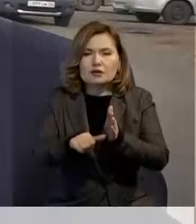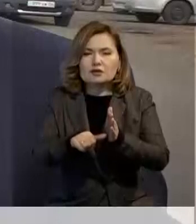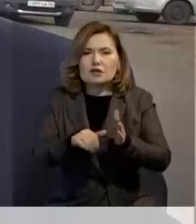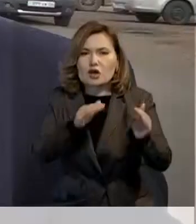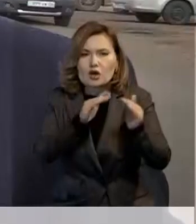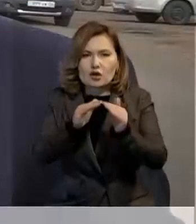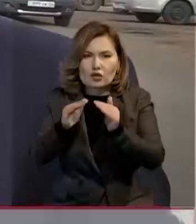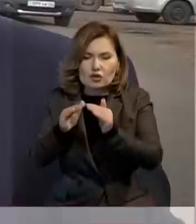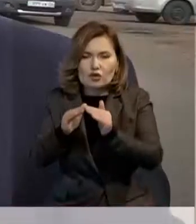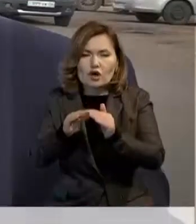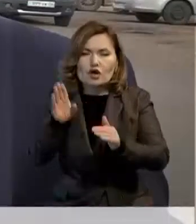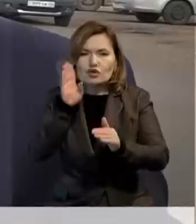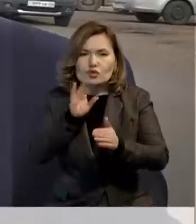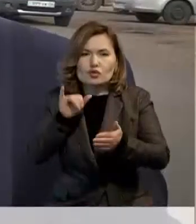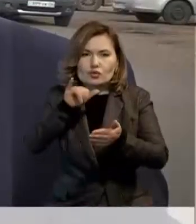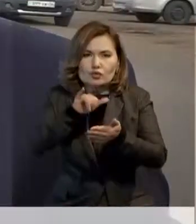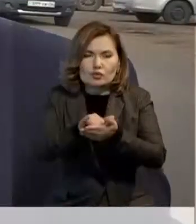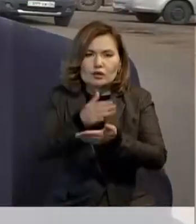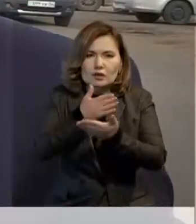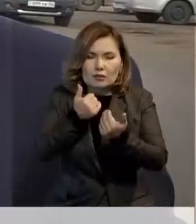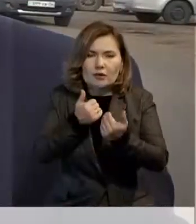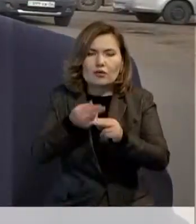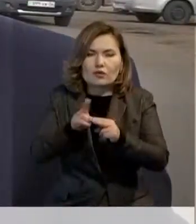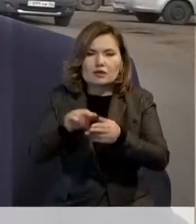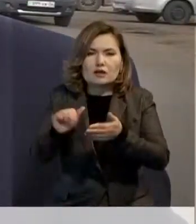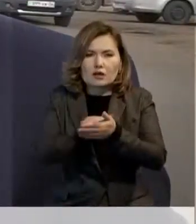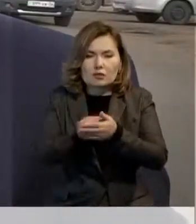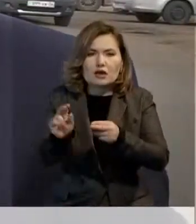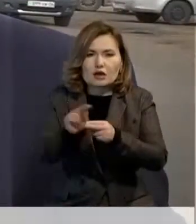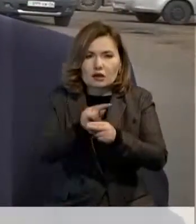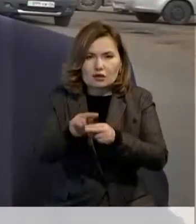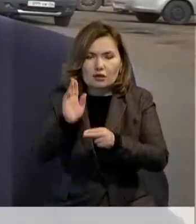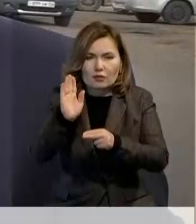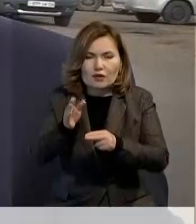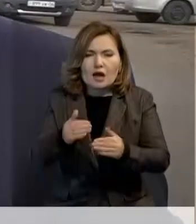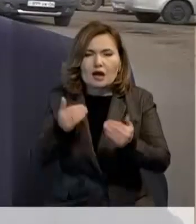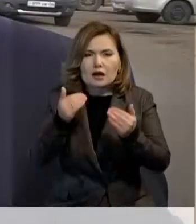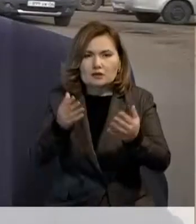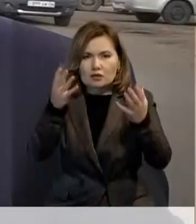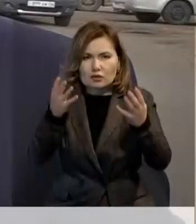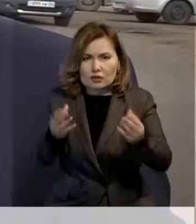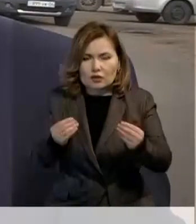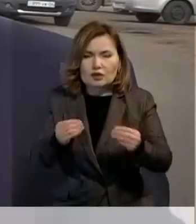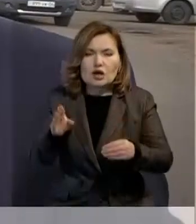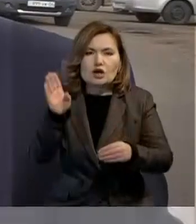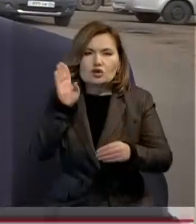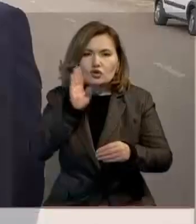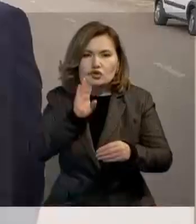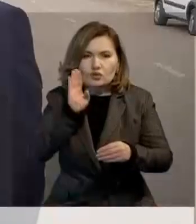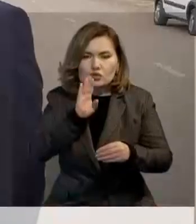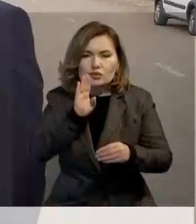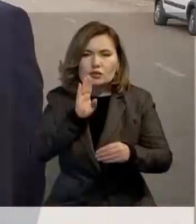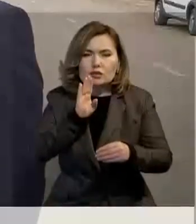жоспарға енбей қалып, сол себептен қазір кері корректировка жасалып жатыр. Қазір оны негізі өздеріңіз білесіздер, суды салудың